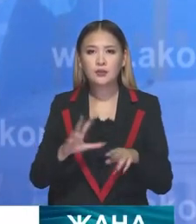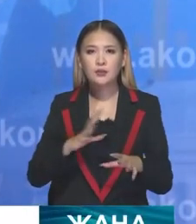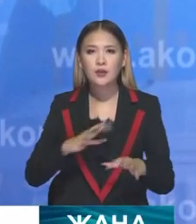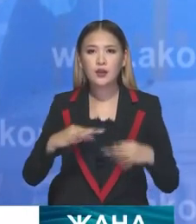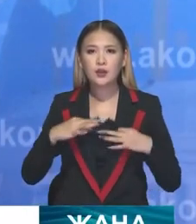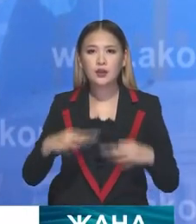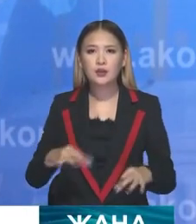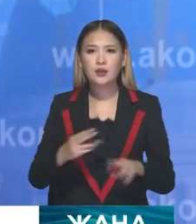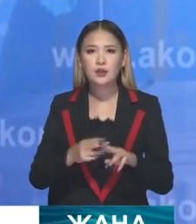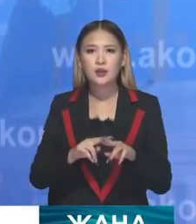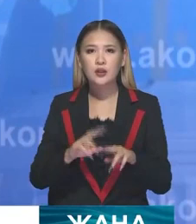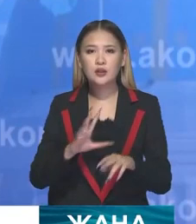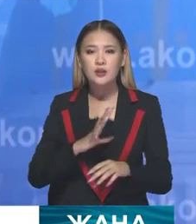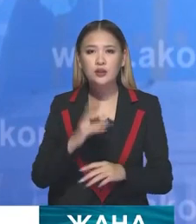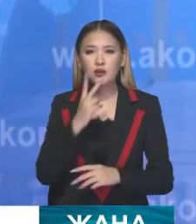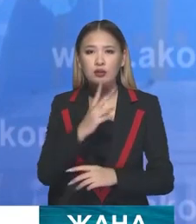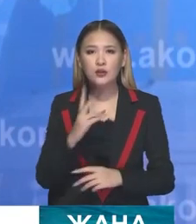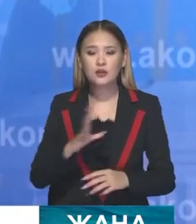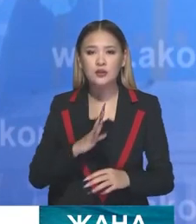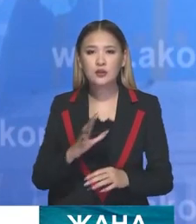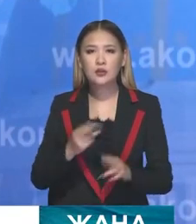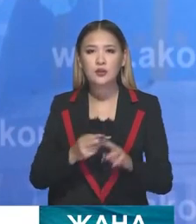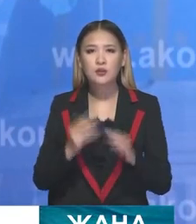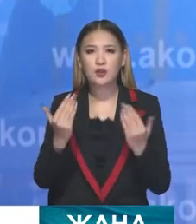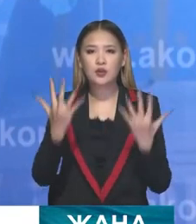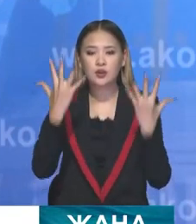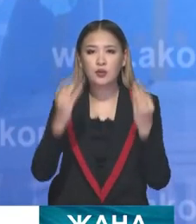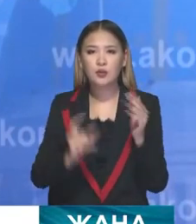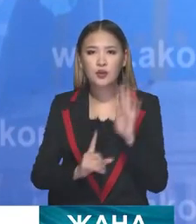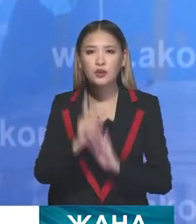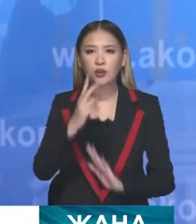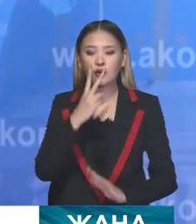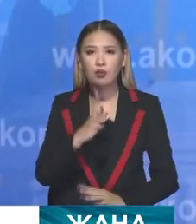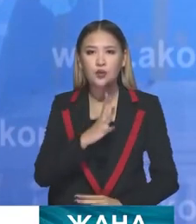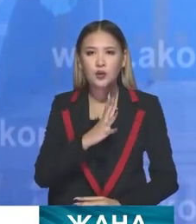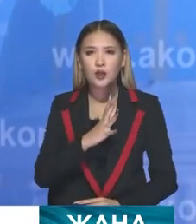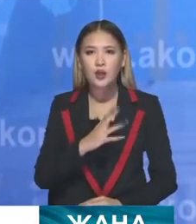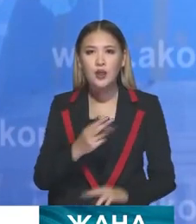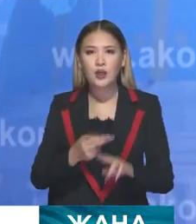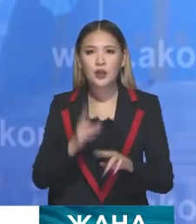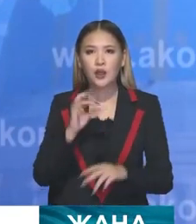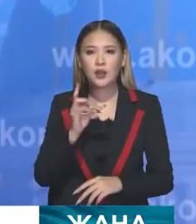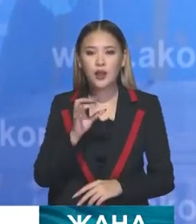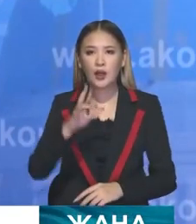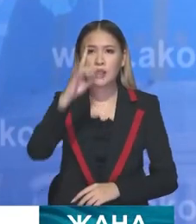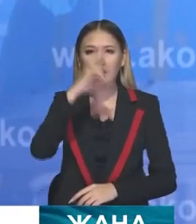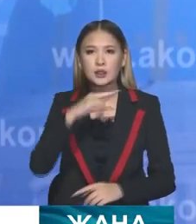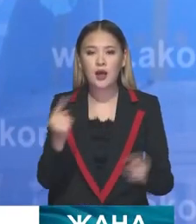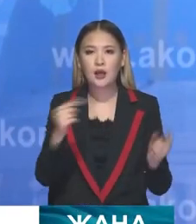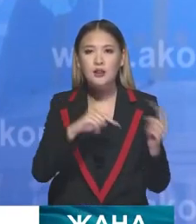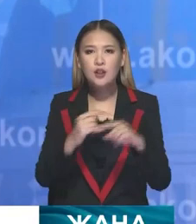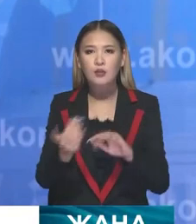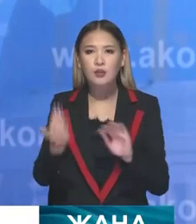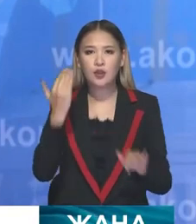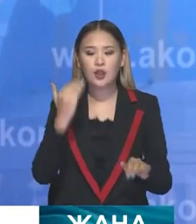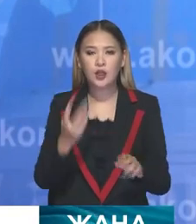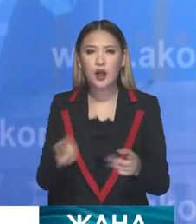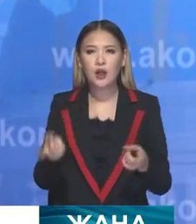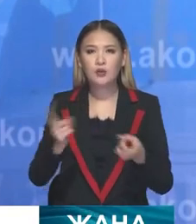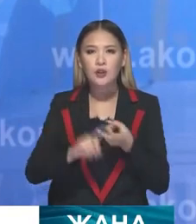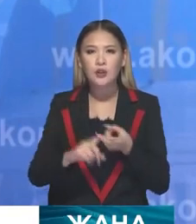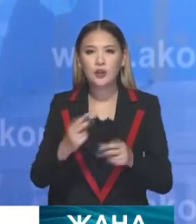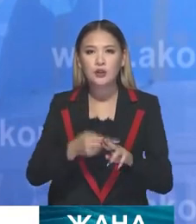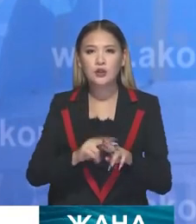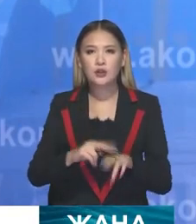шешуді, берік байланыс орнатуды біз бүгіннен бастап өз мойнымыз қаламыз. Кения мен Қазақстан арасында бұрыннан қалыптасқан өте